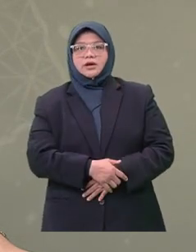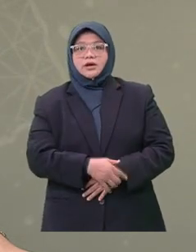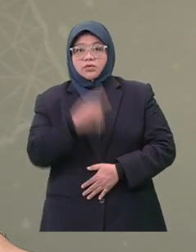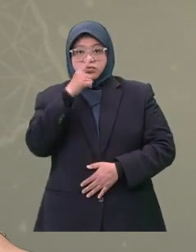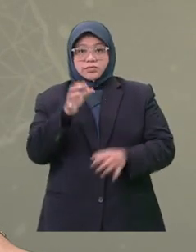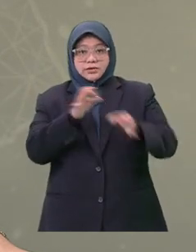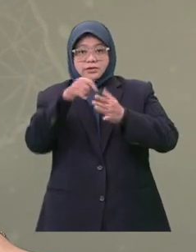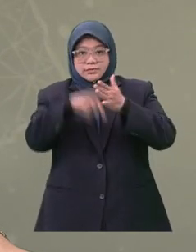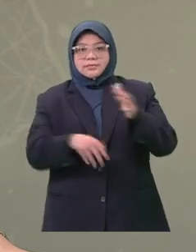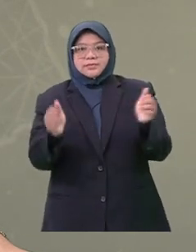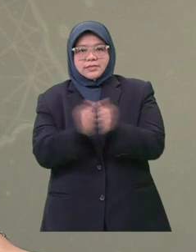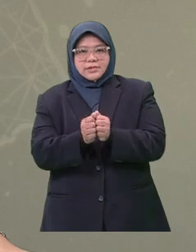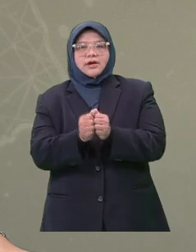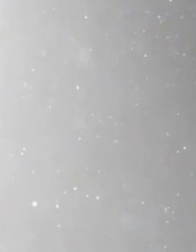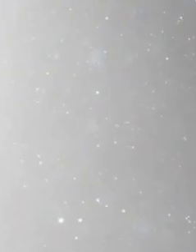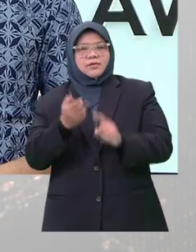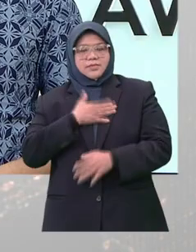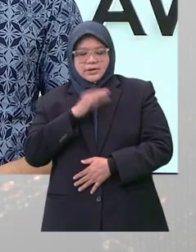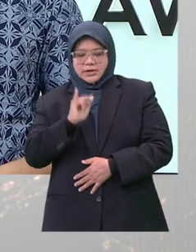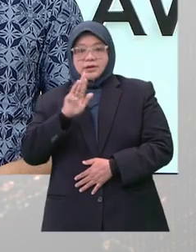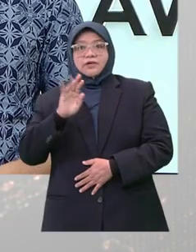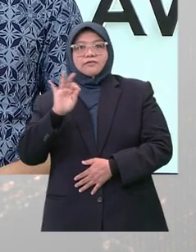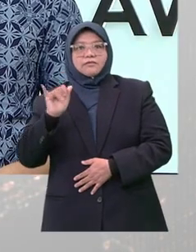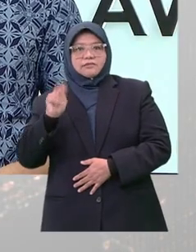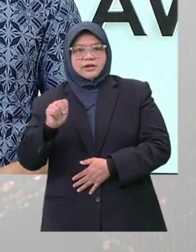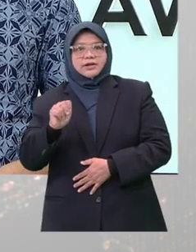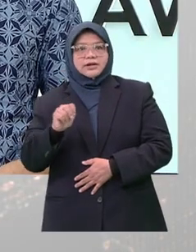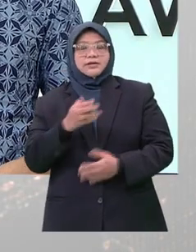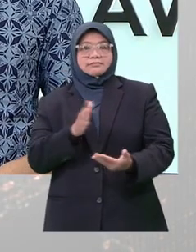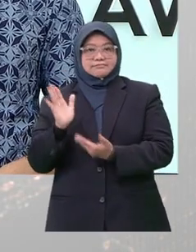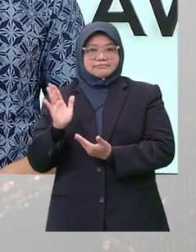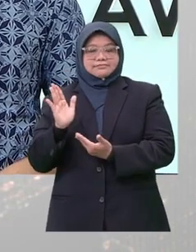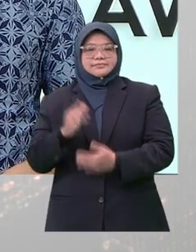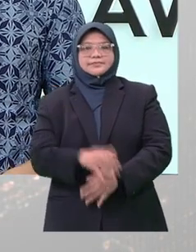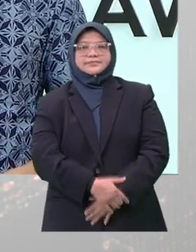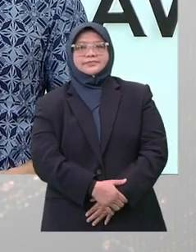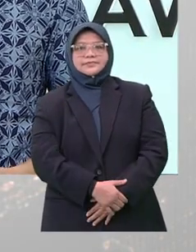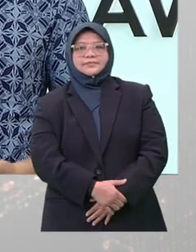perincian lanjut kita saja bersama dengan Rakan Suges Irfan faruki di set screen